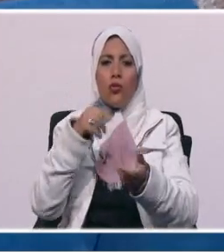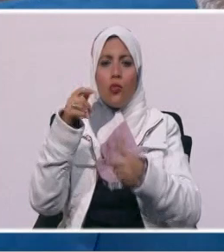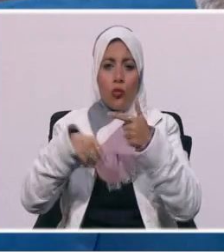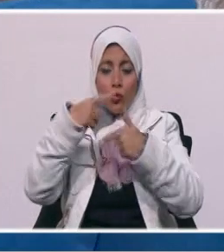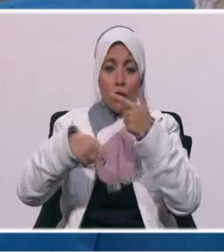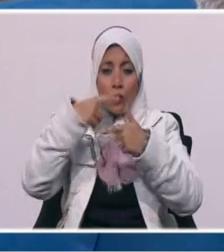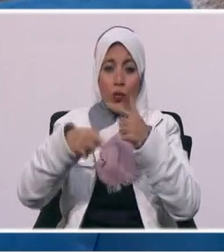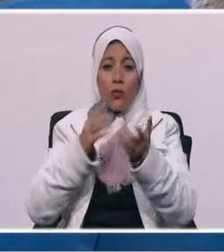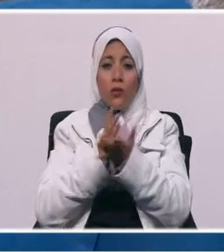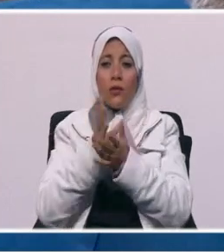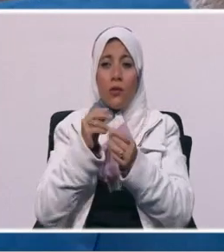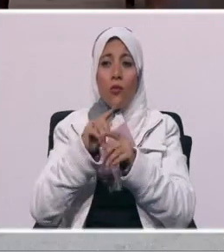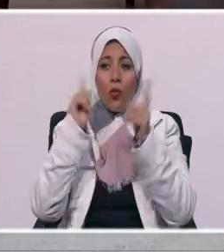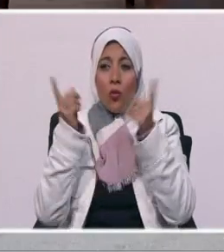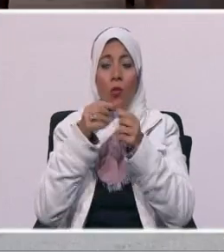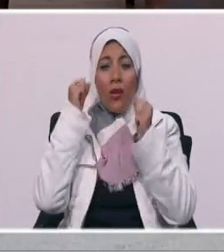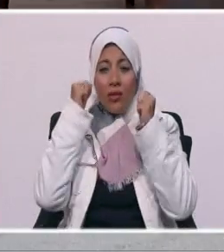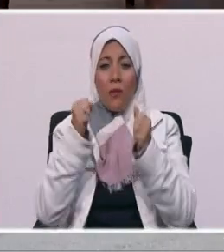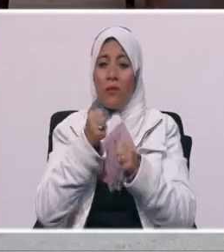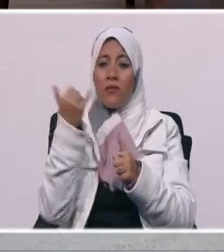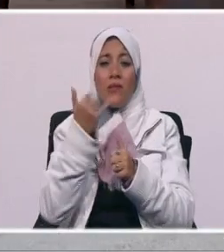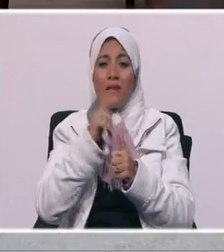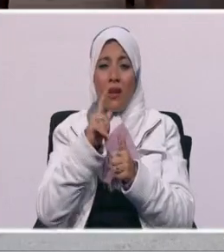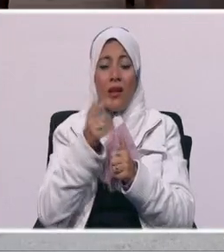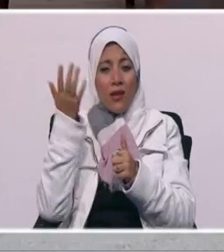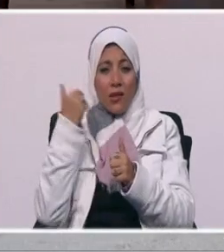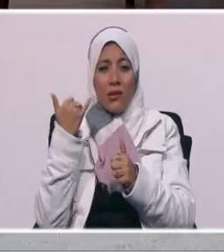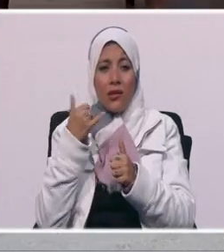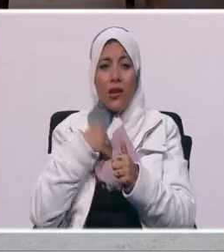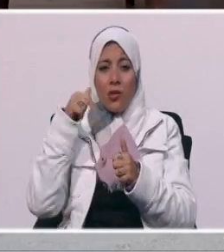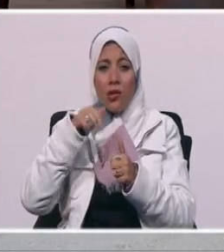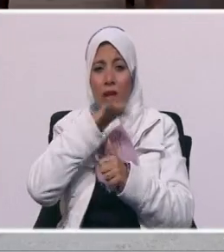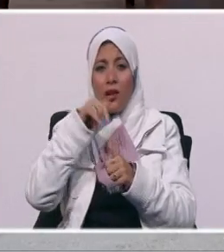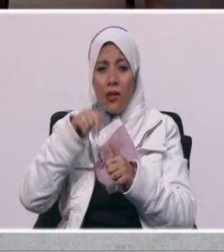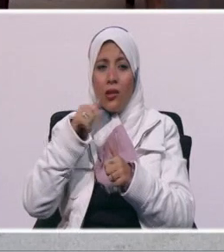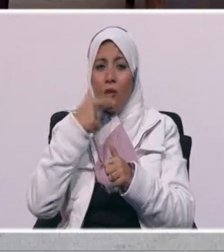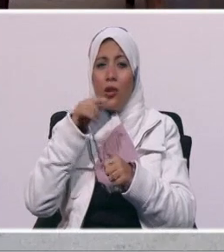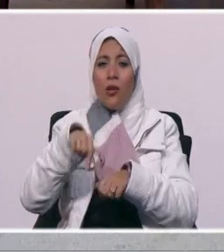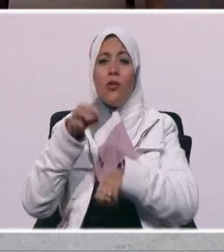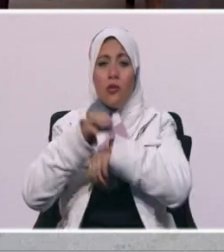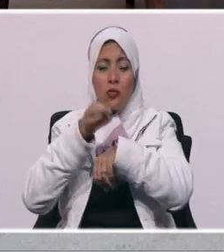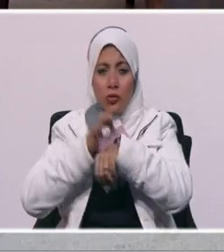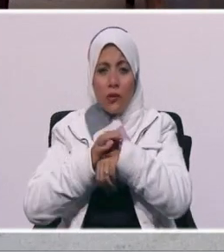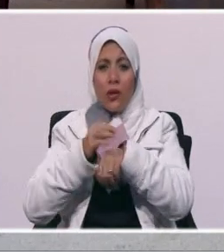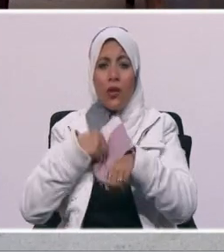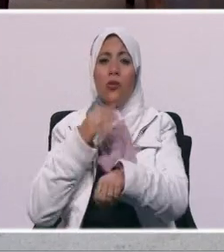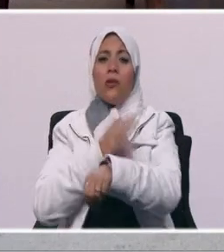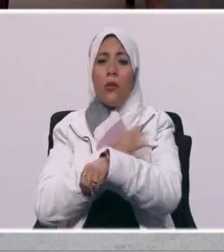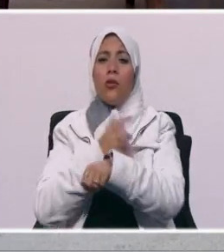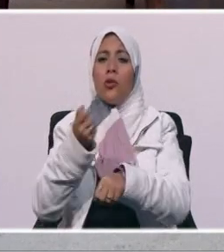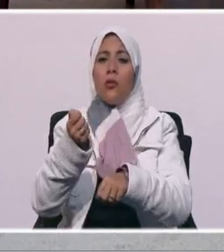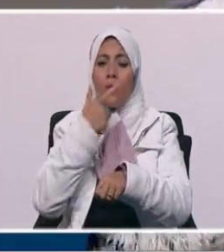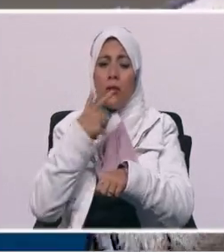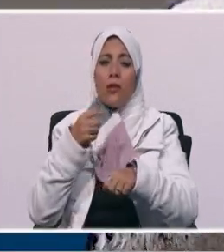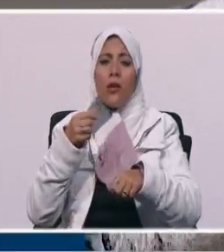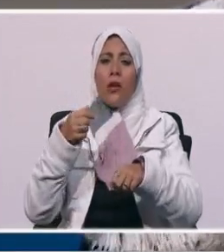يوم. الدنيا بقت صعبه، فانا داخله اقول مثلا انا دلوقتي في المستشفى يا جماعه او بتعالج، هو الناس مالها بالحاجات